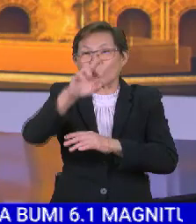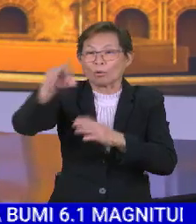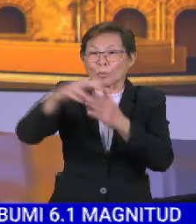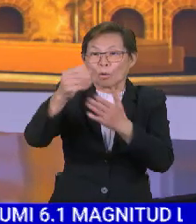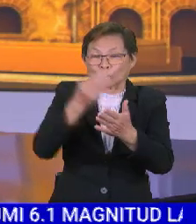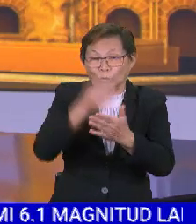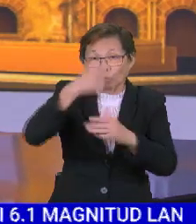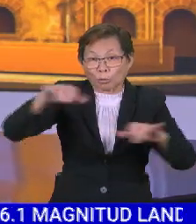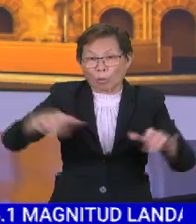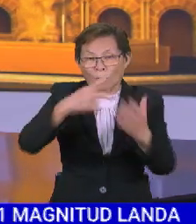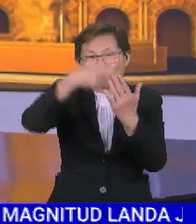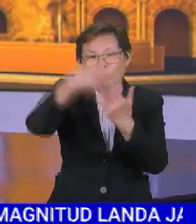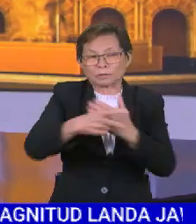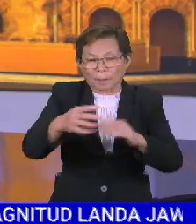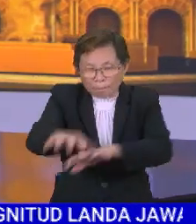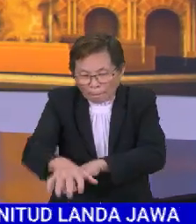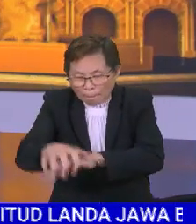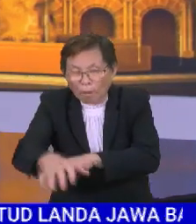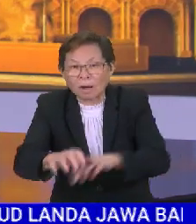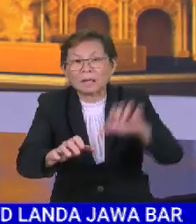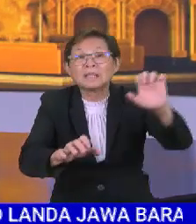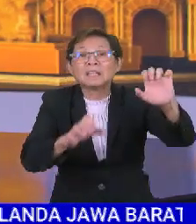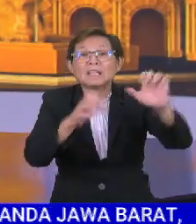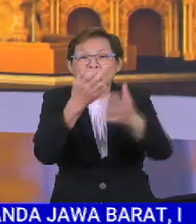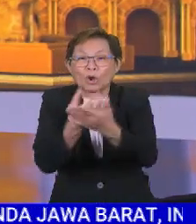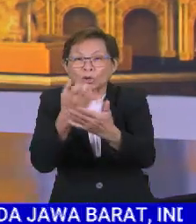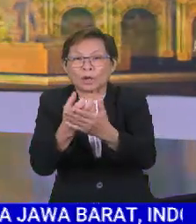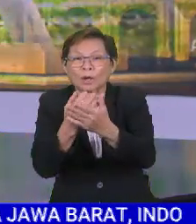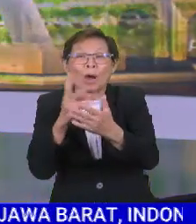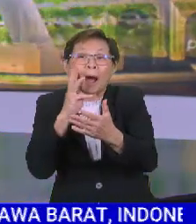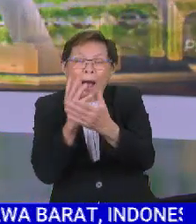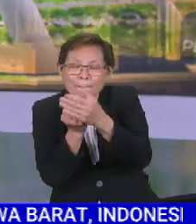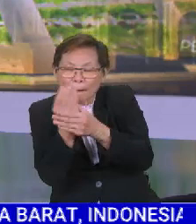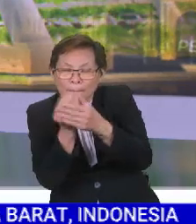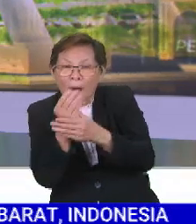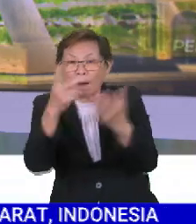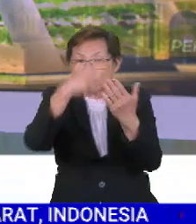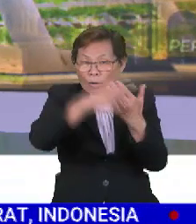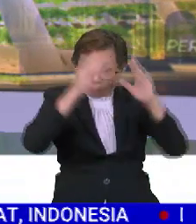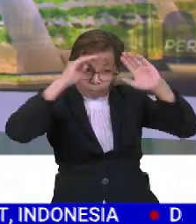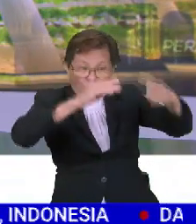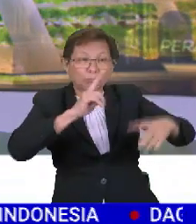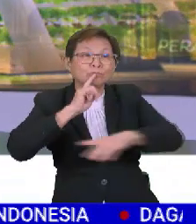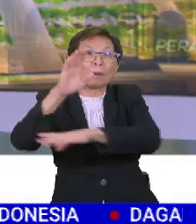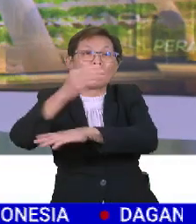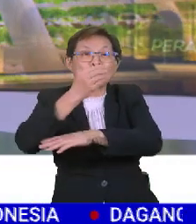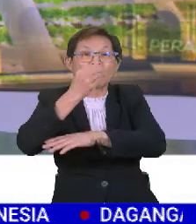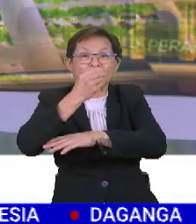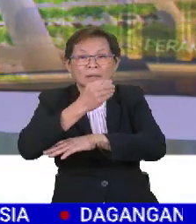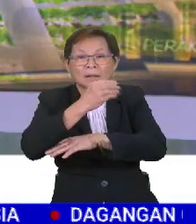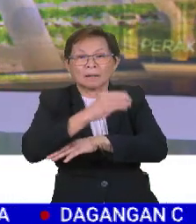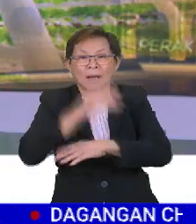RM750,000 bagi melaksanakan projek pertanian pemacu ekonomi hidroponik. Program berkenaan menumpukan jaminan bekalan